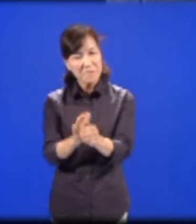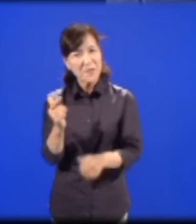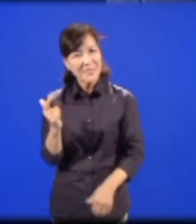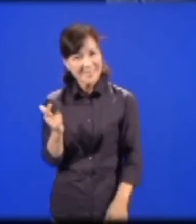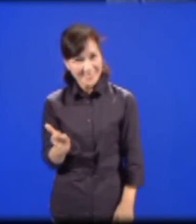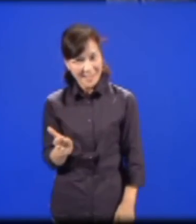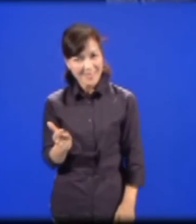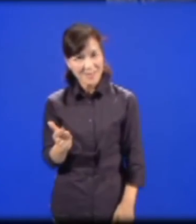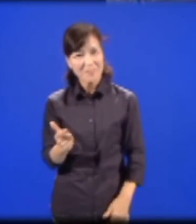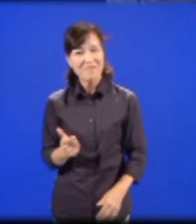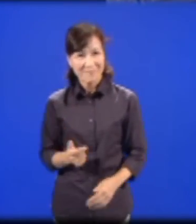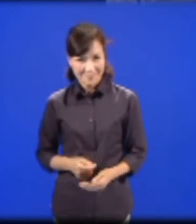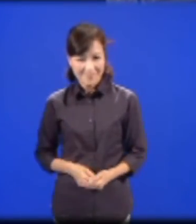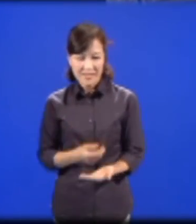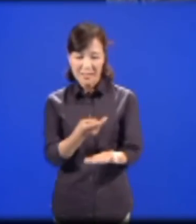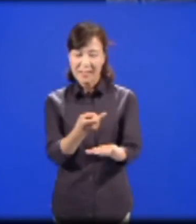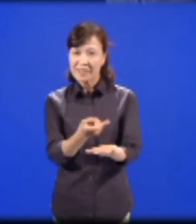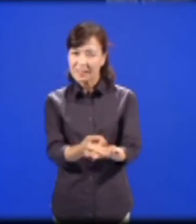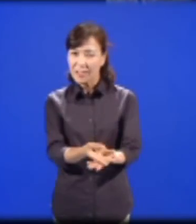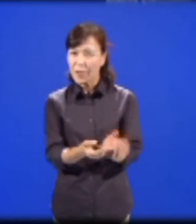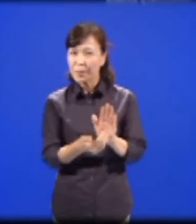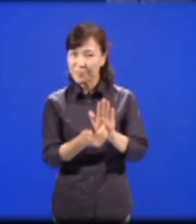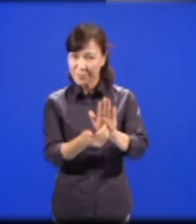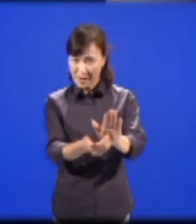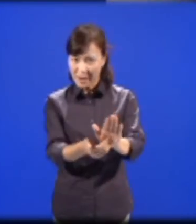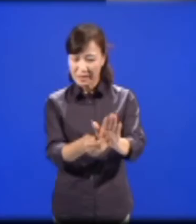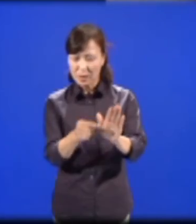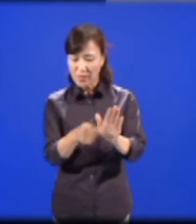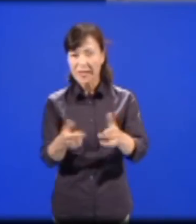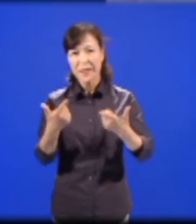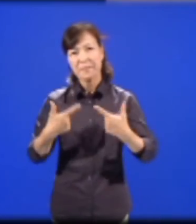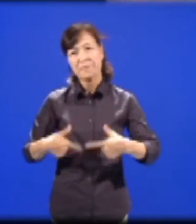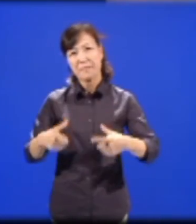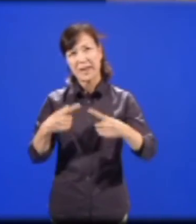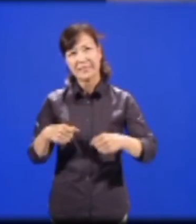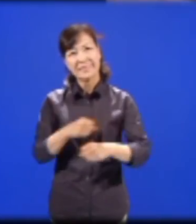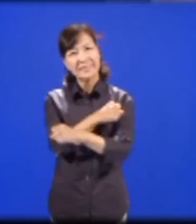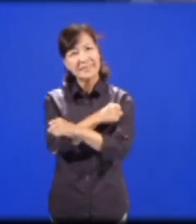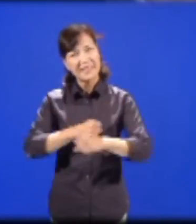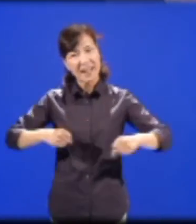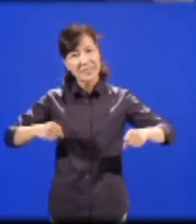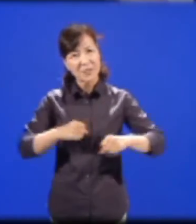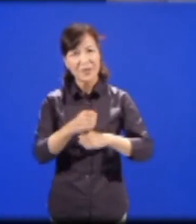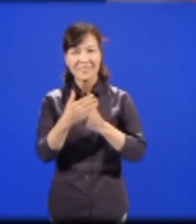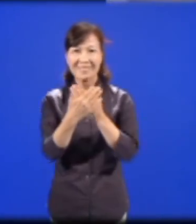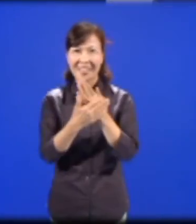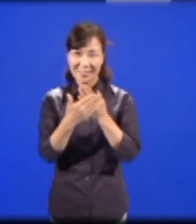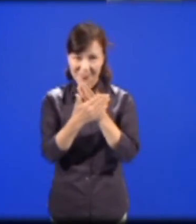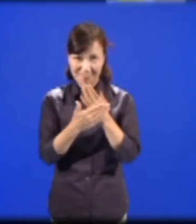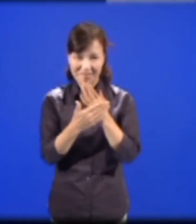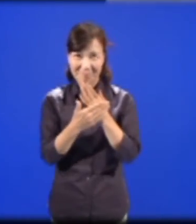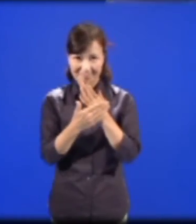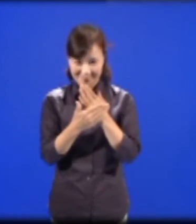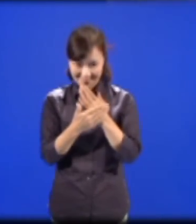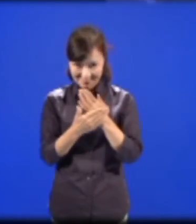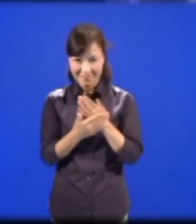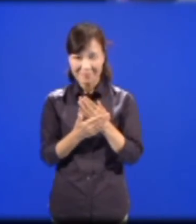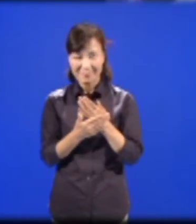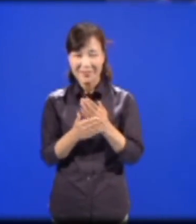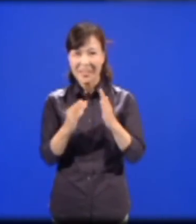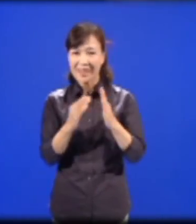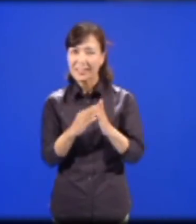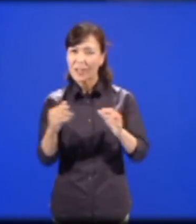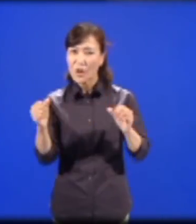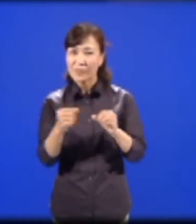ね。介護予防は毎日毎日の積み重ねが大事です。こうやってより身近なところ